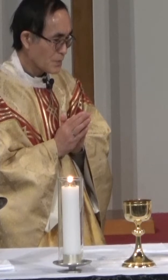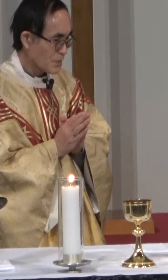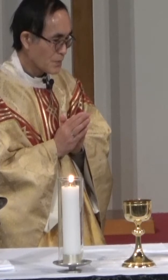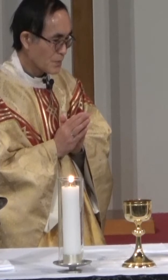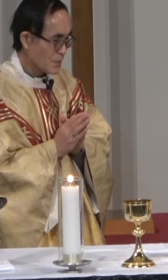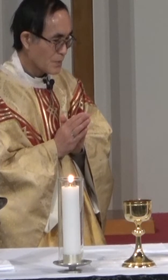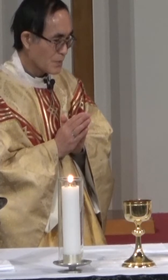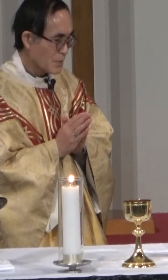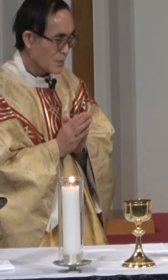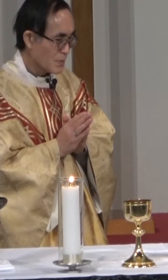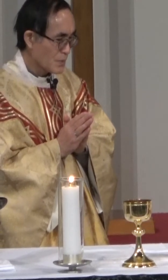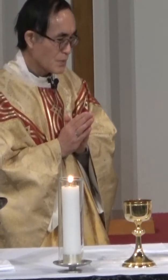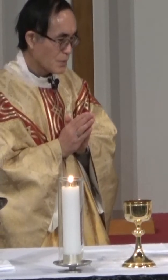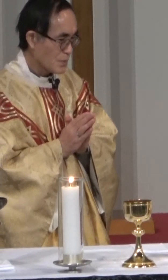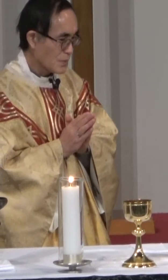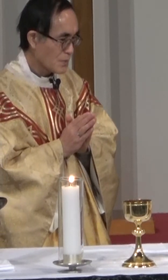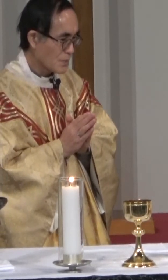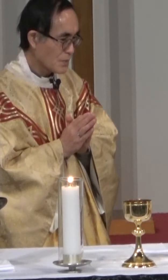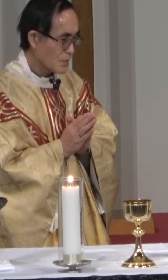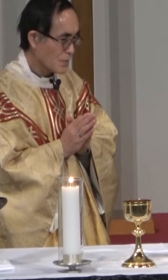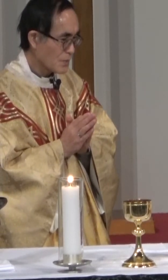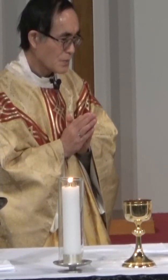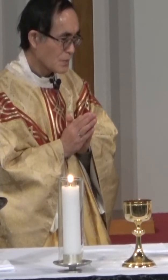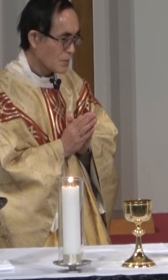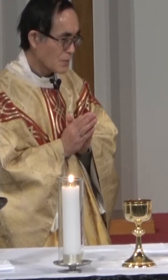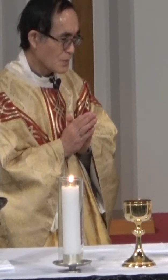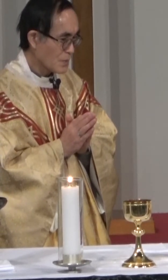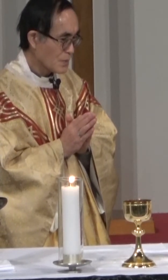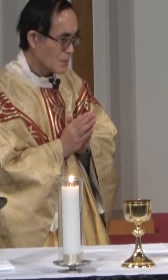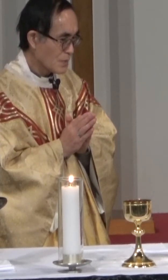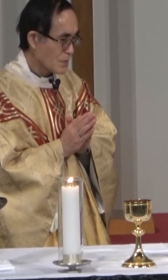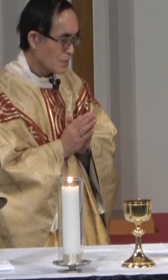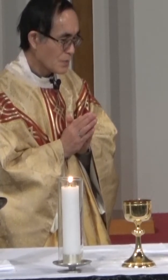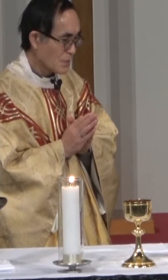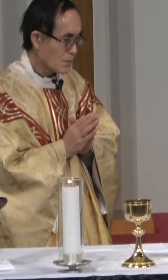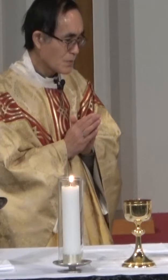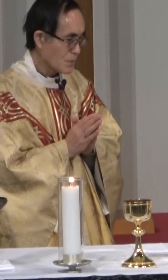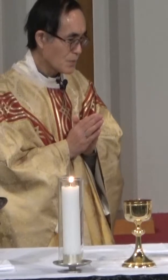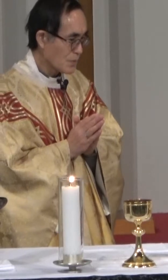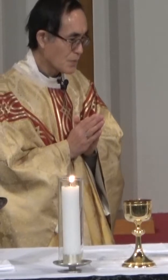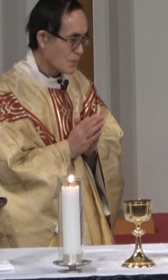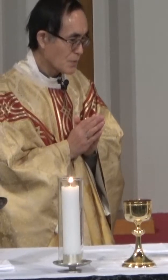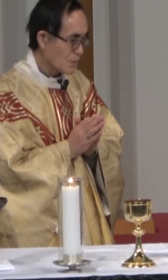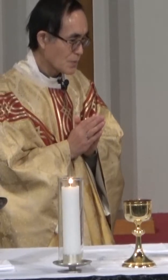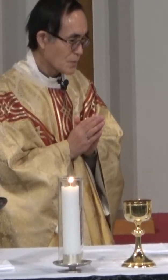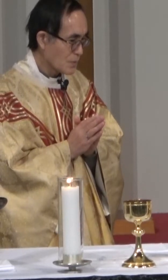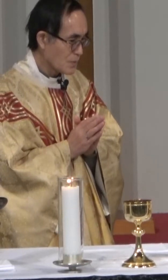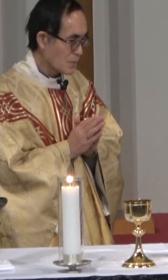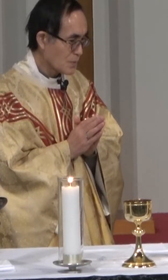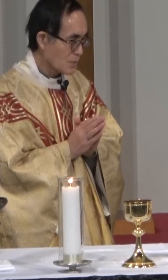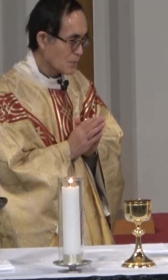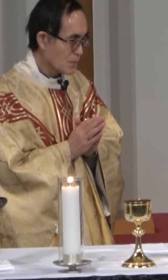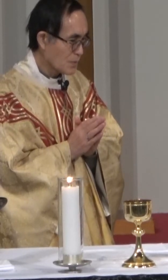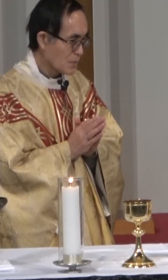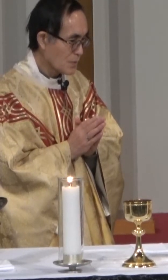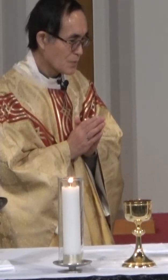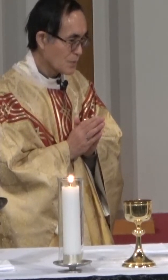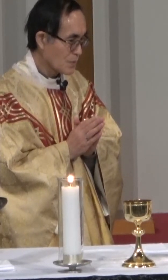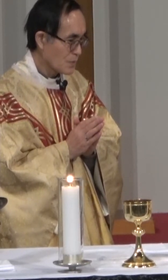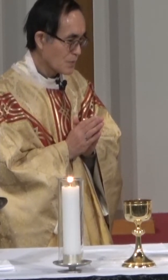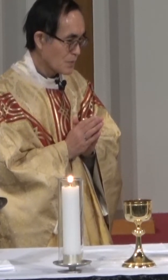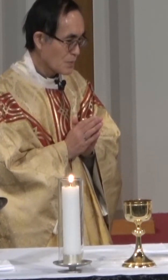アレクシオ・シガフマ、すべての教育者をはじめ全教会を愛の完成に導いてください